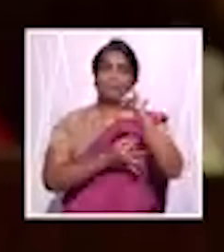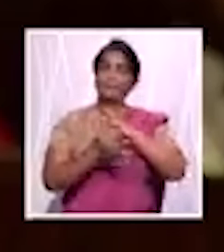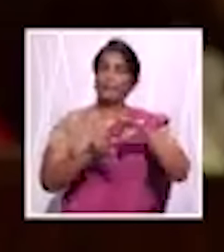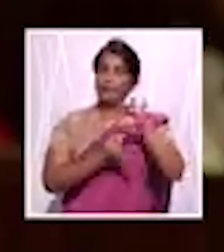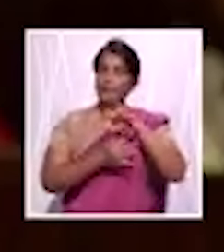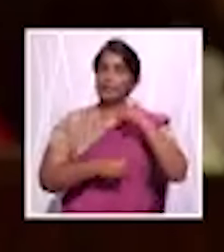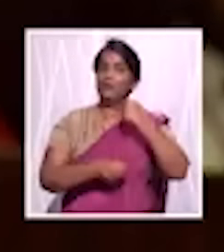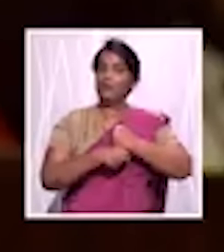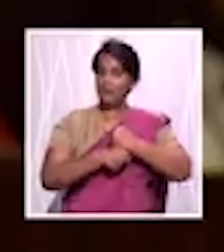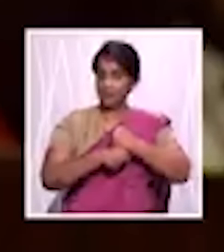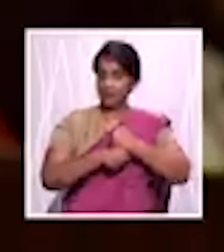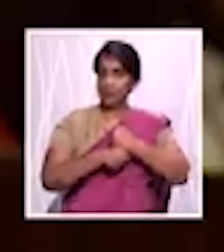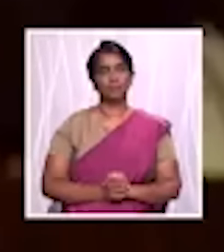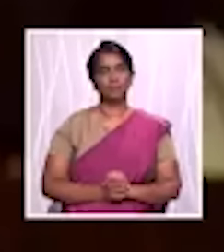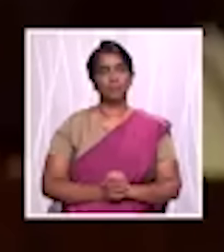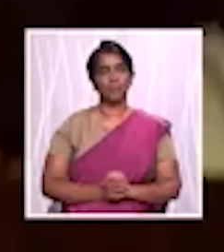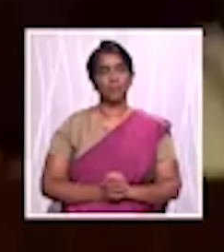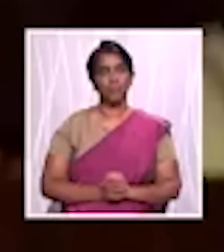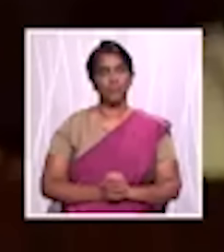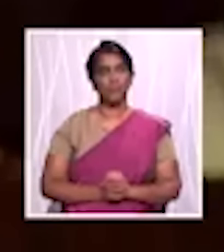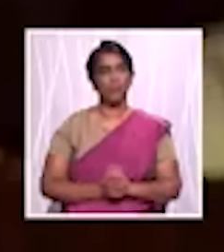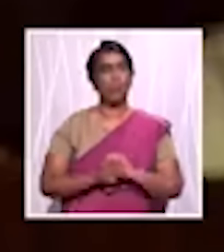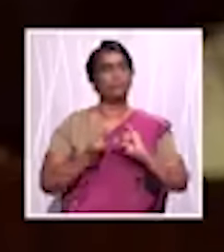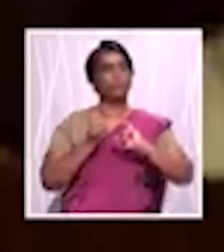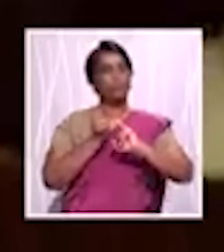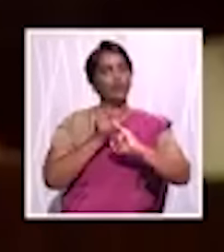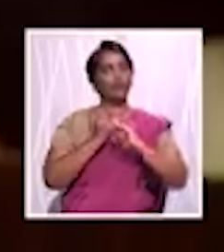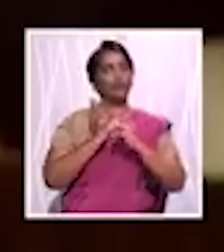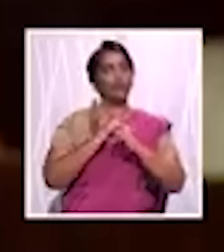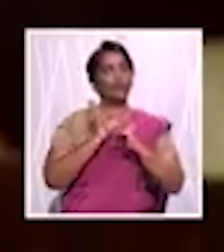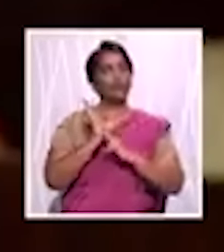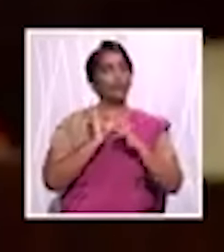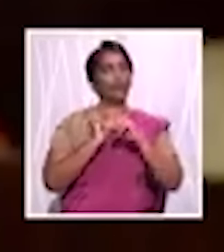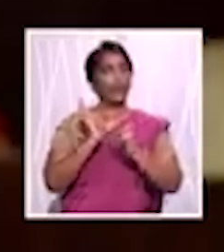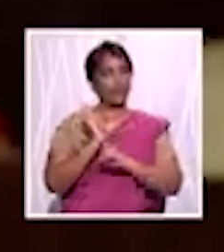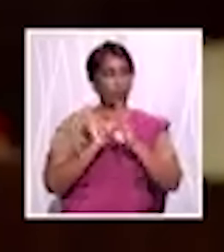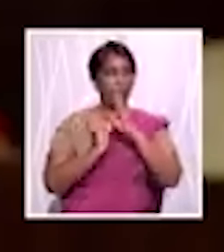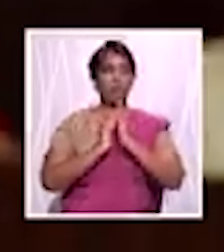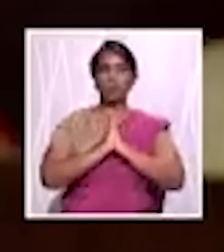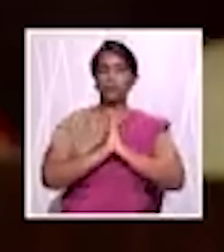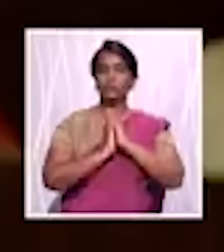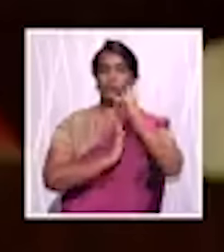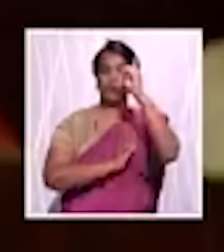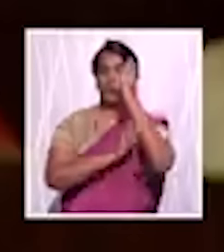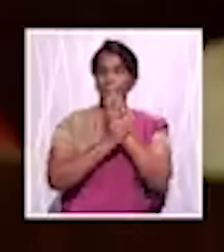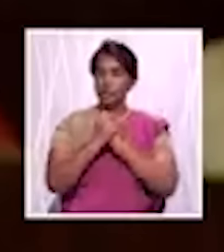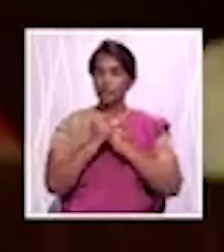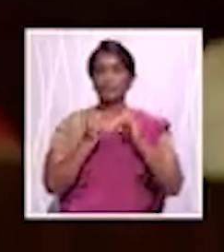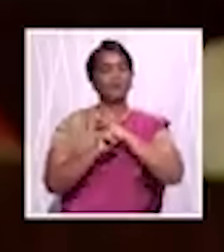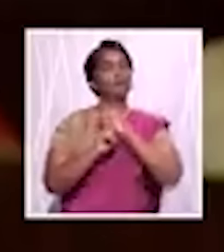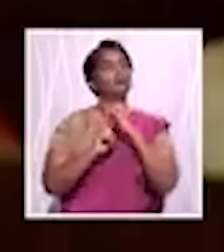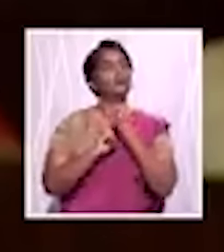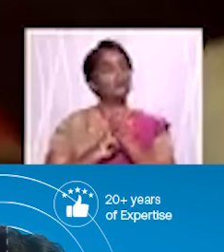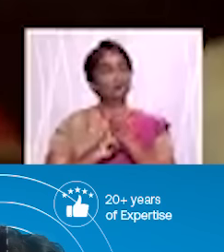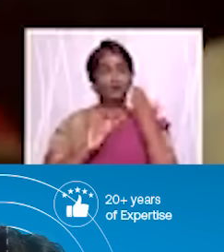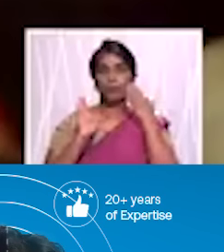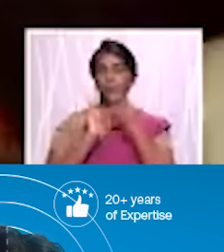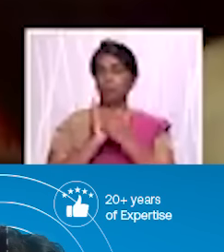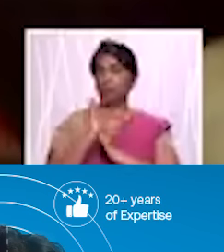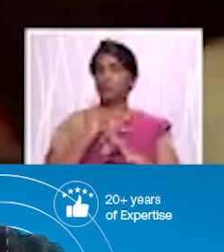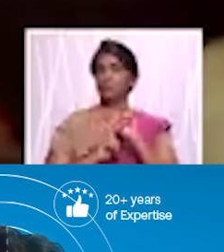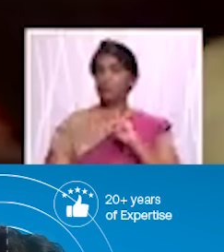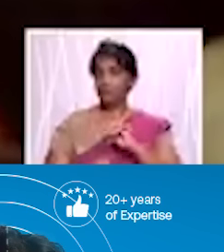நாயக முன்னிலையில் பதவி பிரமாணம் செய்து கொண்டார் தொடர்ச்சியாக புத்தசாசன் மதம் மற்றும் கலை கலாச்சார விவகாரங்கள் அமைச்சராக